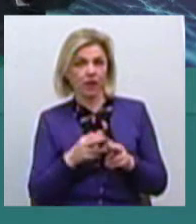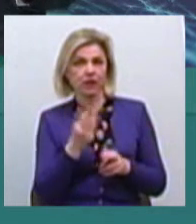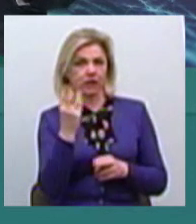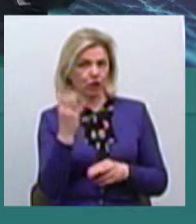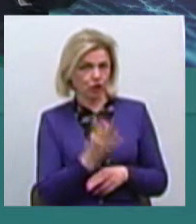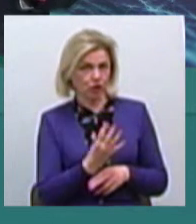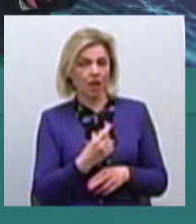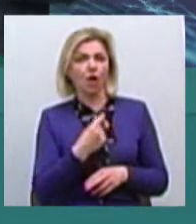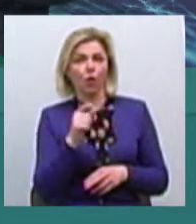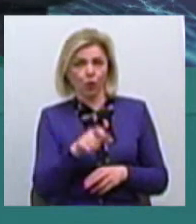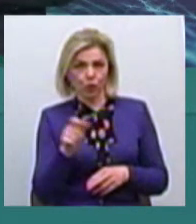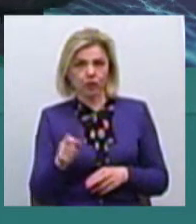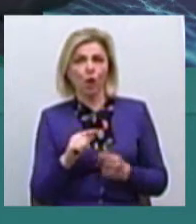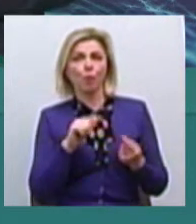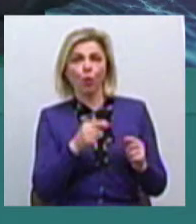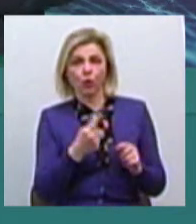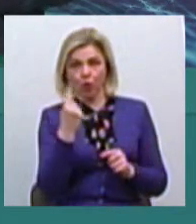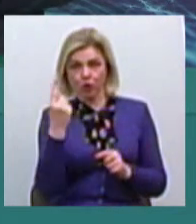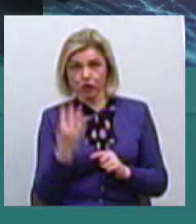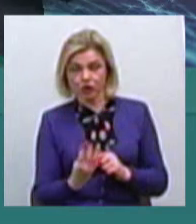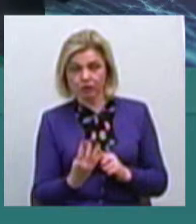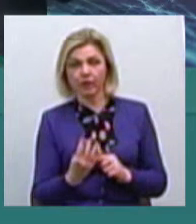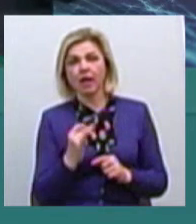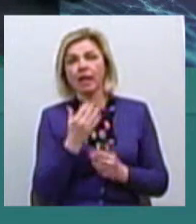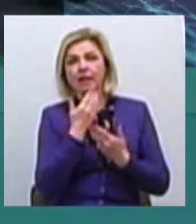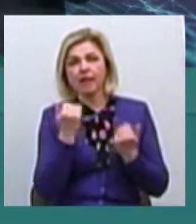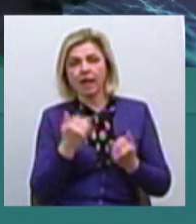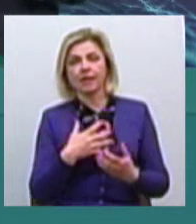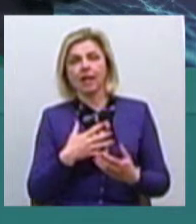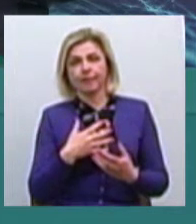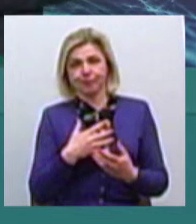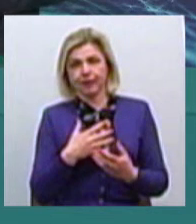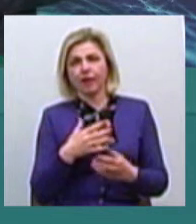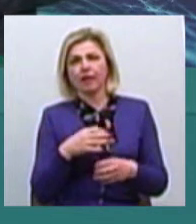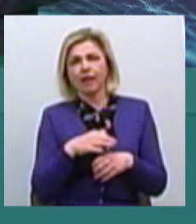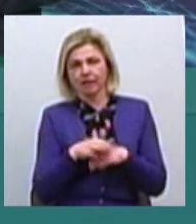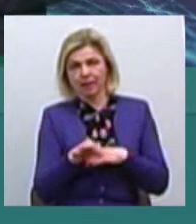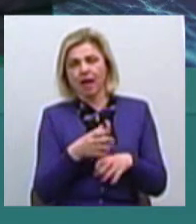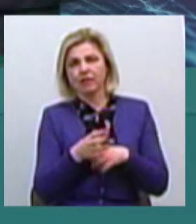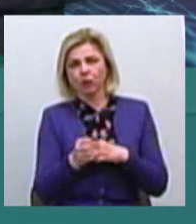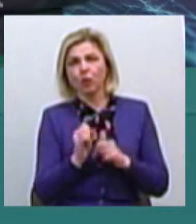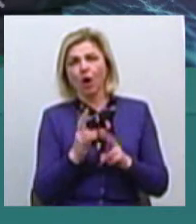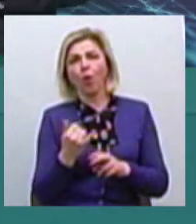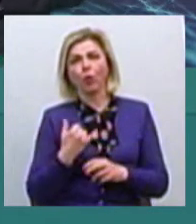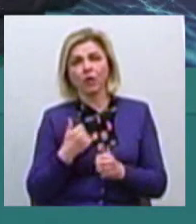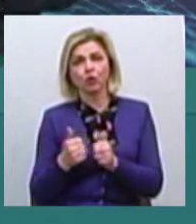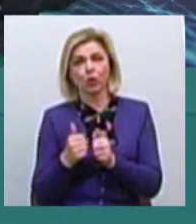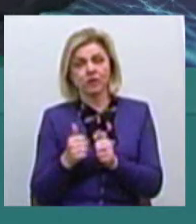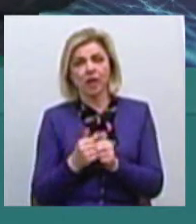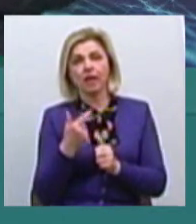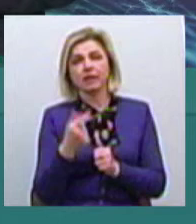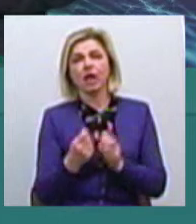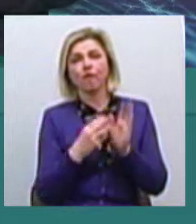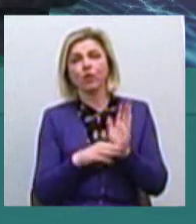3/4 избирателей против 1/4, и нету диктатуры, как у наших соседей тех же, где 85% за